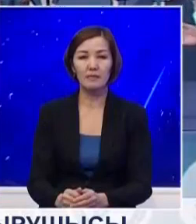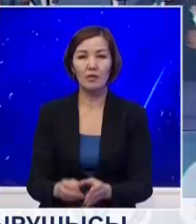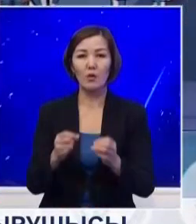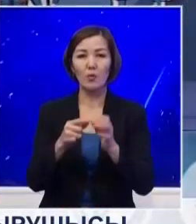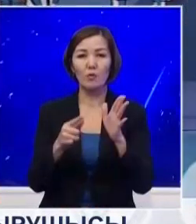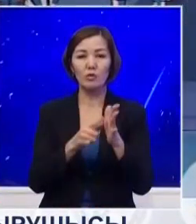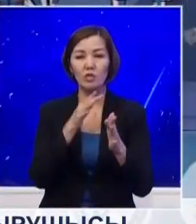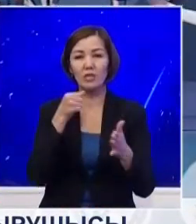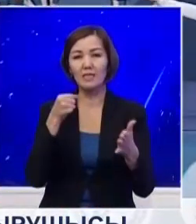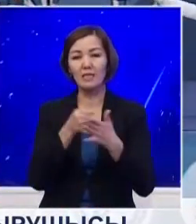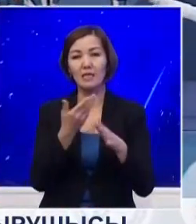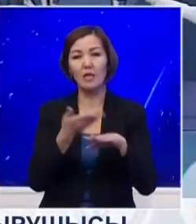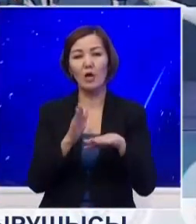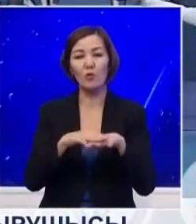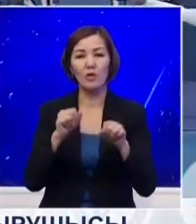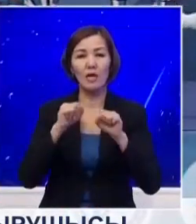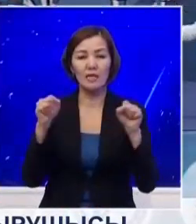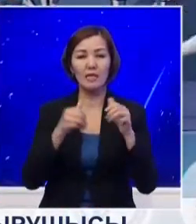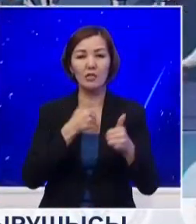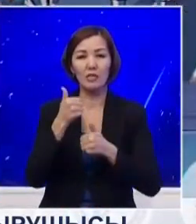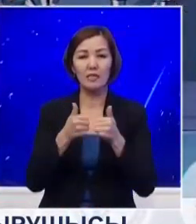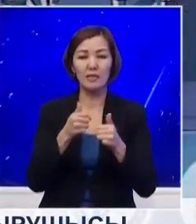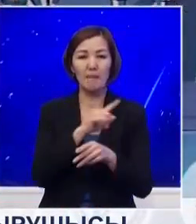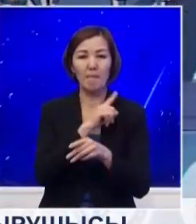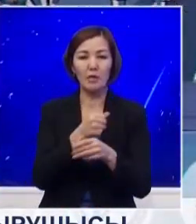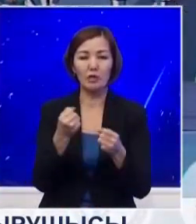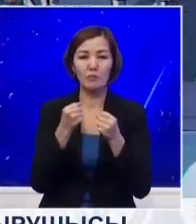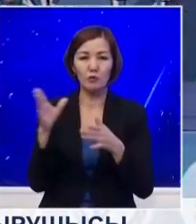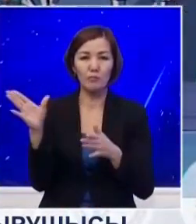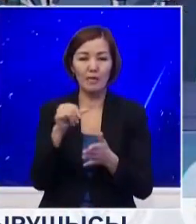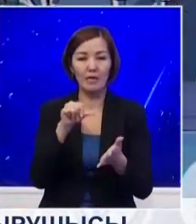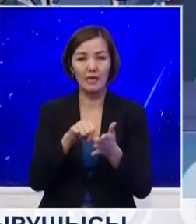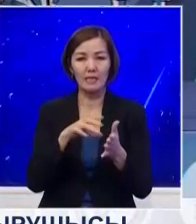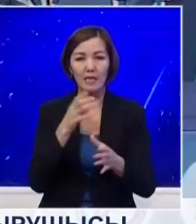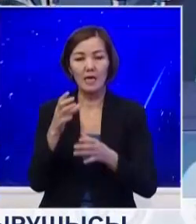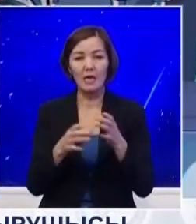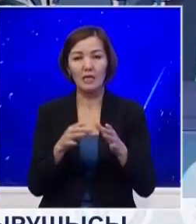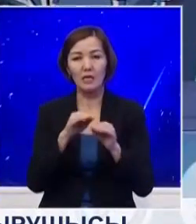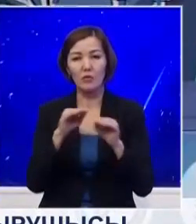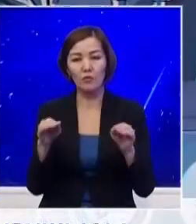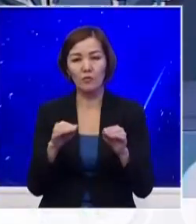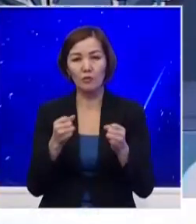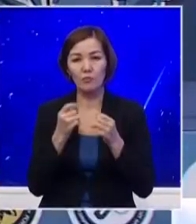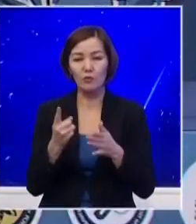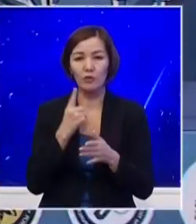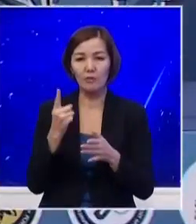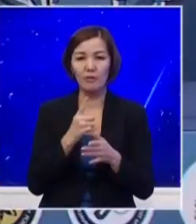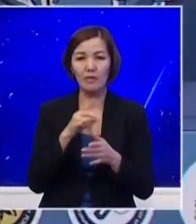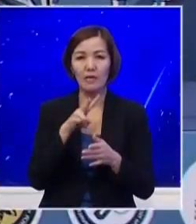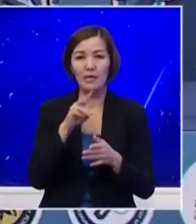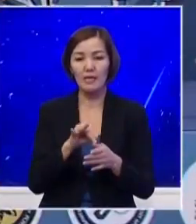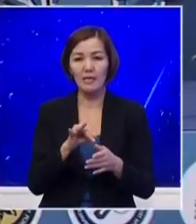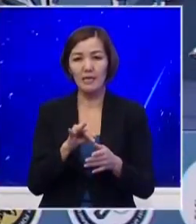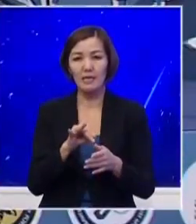17 жасқа дейін ауыр атлеттер арасындағы жарысқа мықты спортшыларымыз түгел қатысады. Халықаралық дәрежедегі спорт шеберіміз Ли